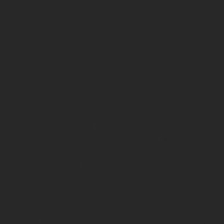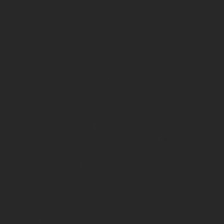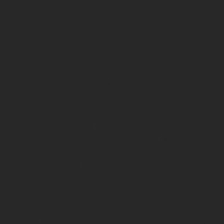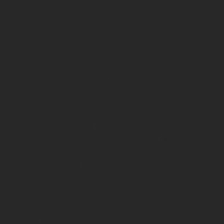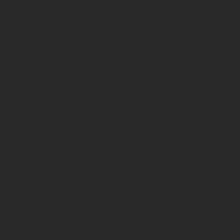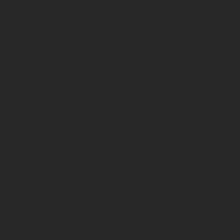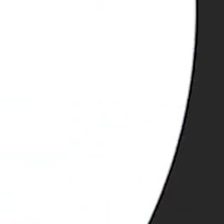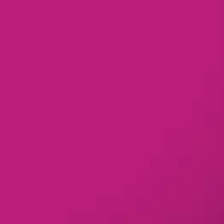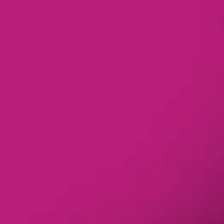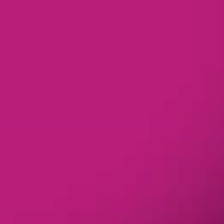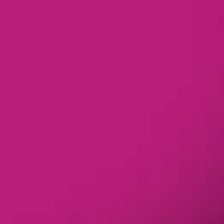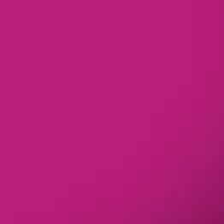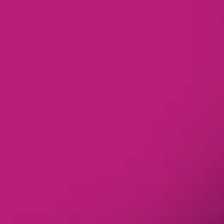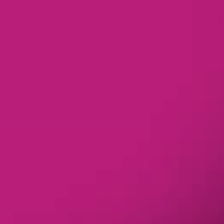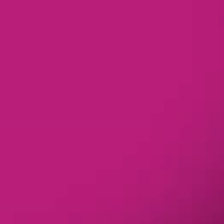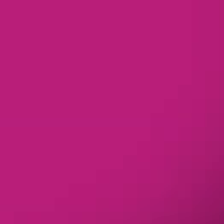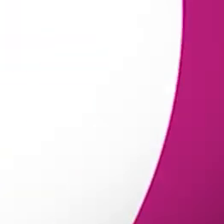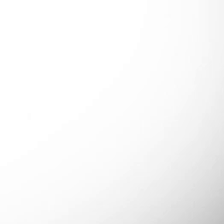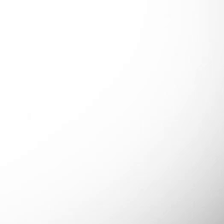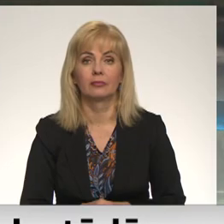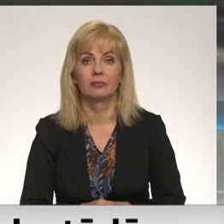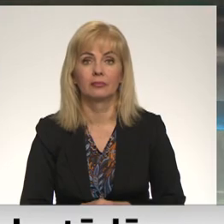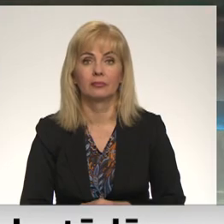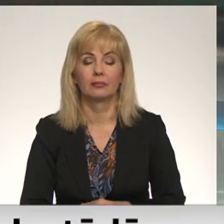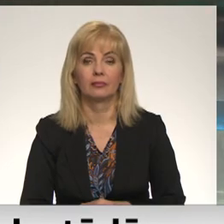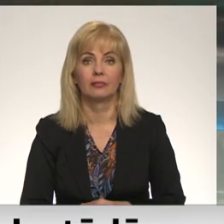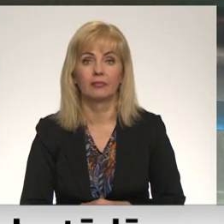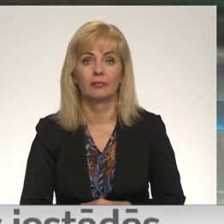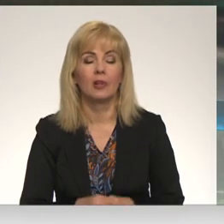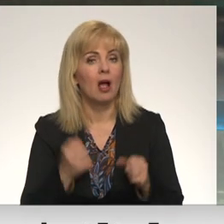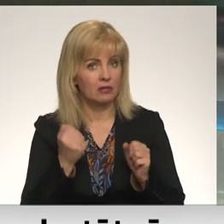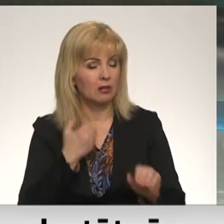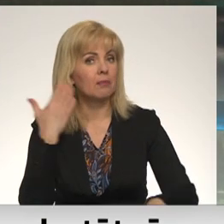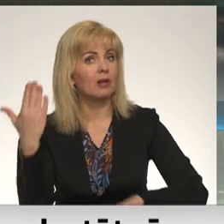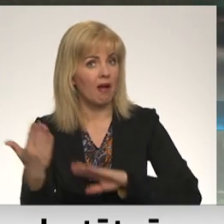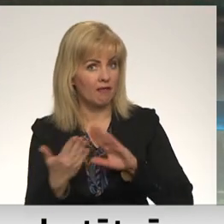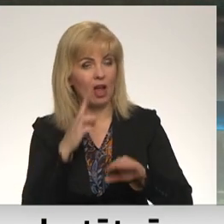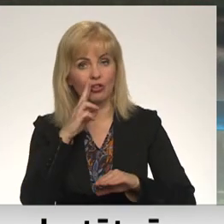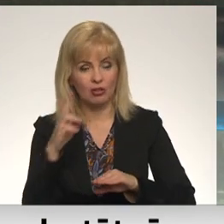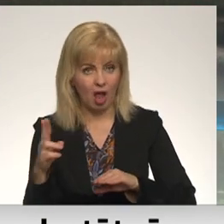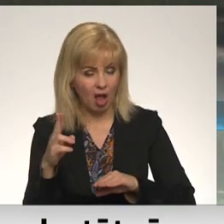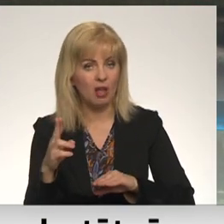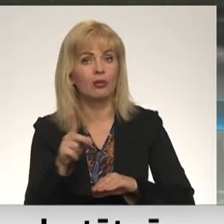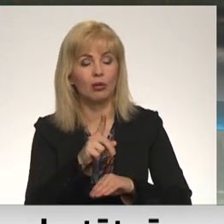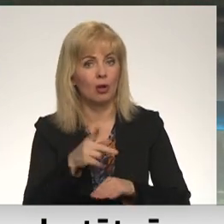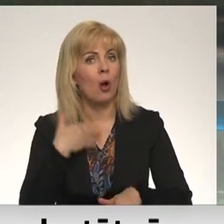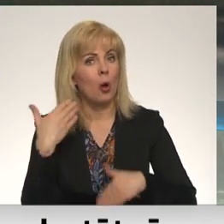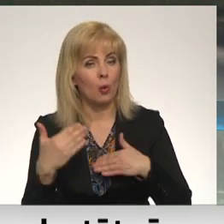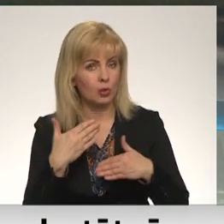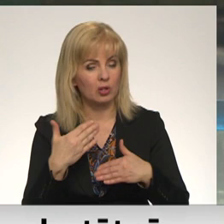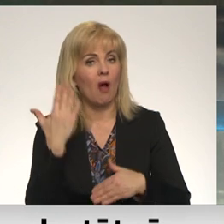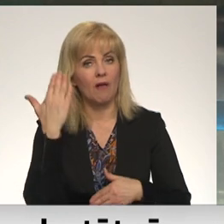Re, viss ēters ir te! Bet stiprais vējš nedēļas nogalē radīja pamatīgu spriedzi Ventspils